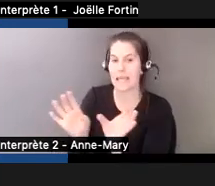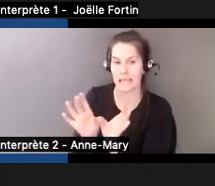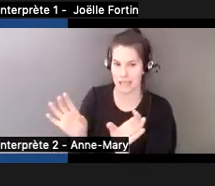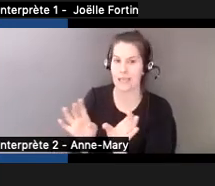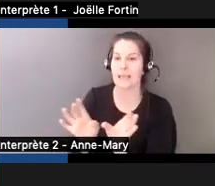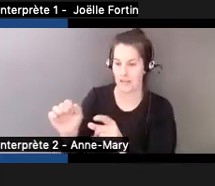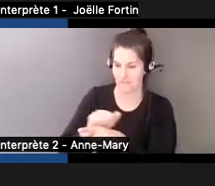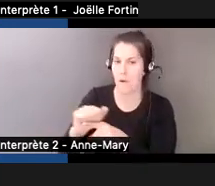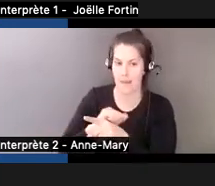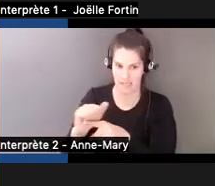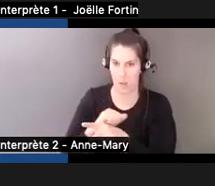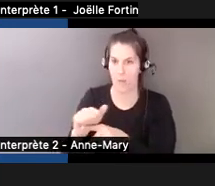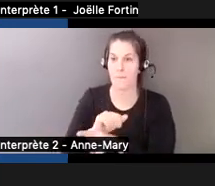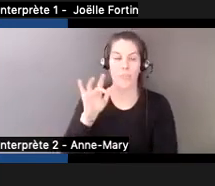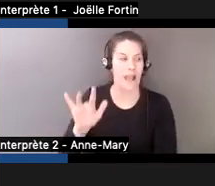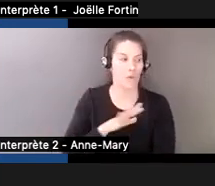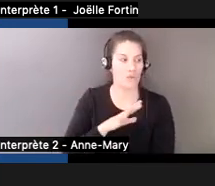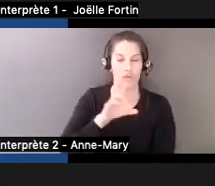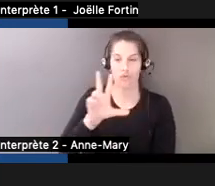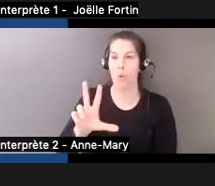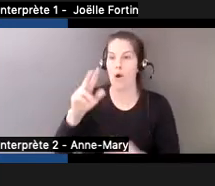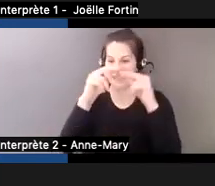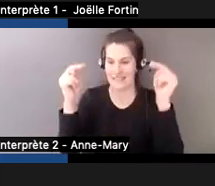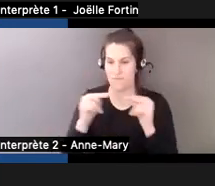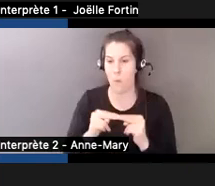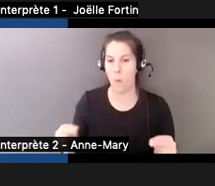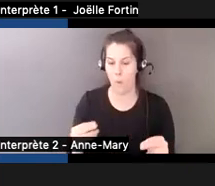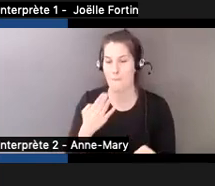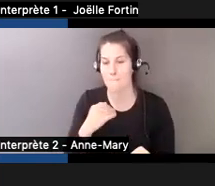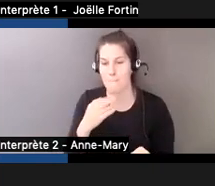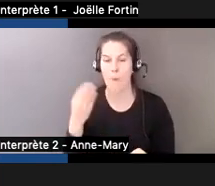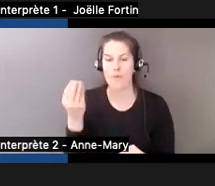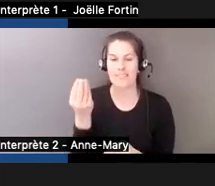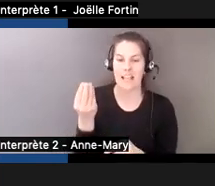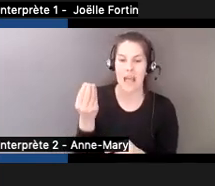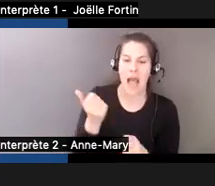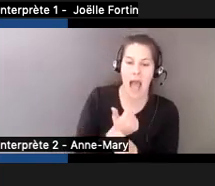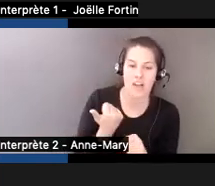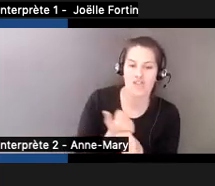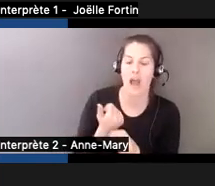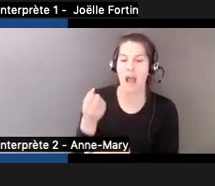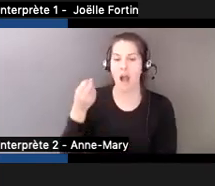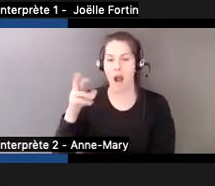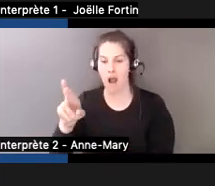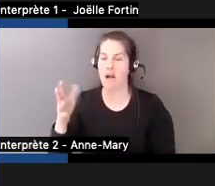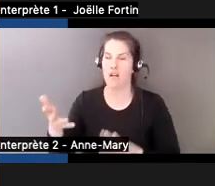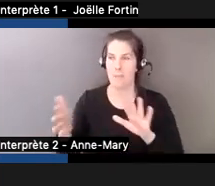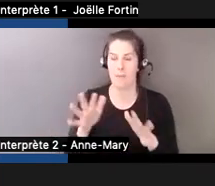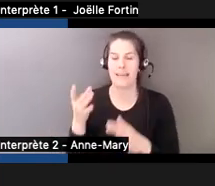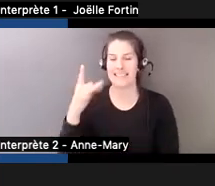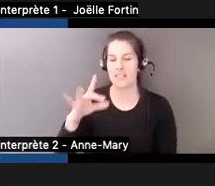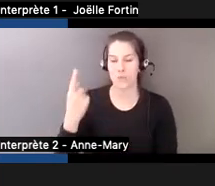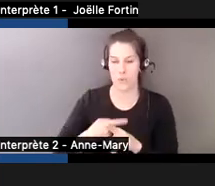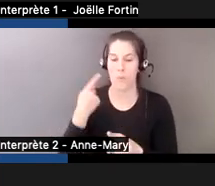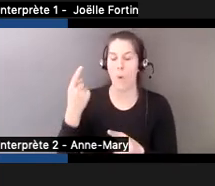qu'il y a 3 niveaux, bronze, argent, or, ça prend à peu près 18 mois. Mais l'importance, c'est que,